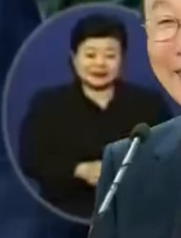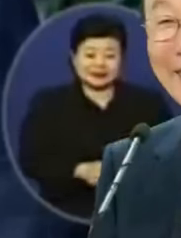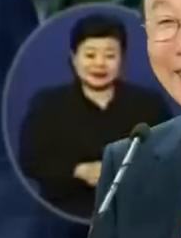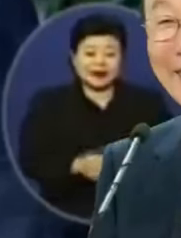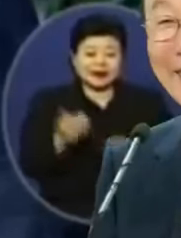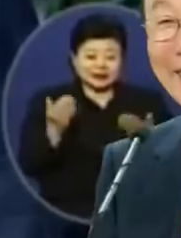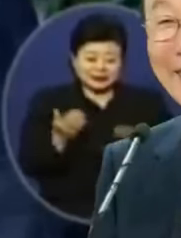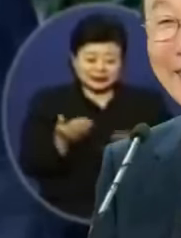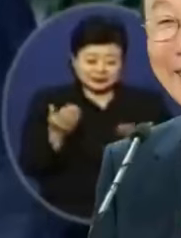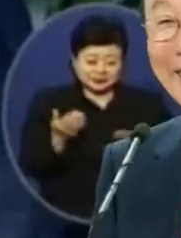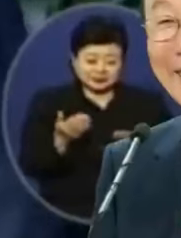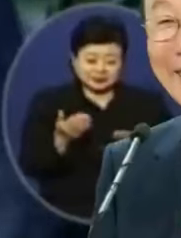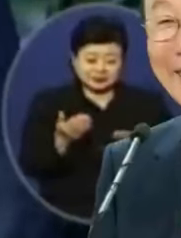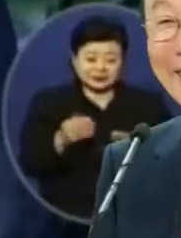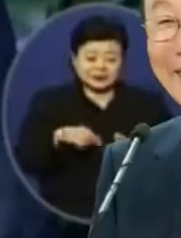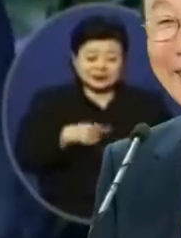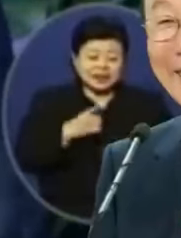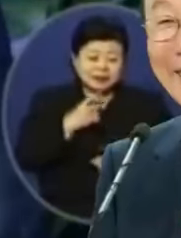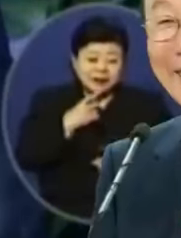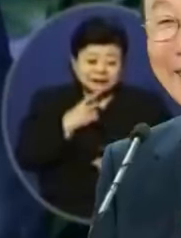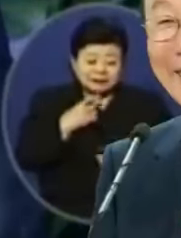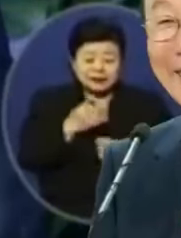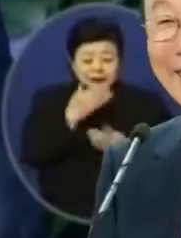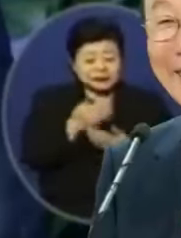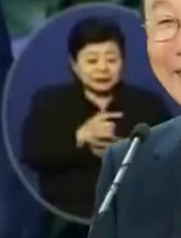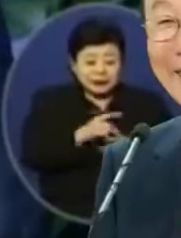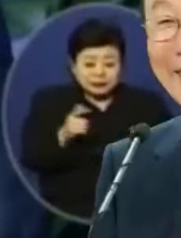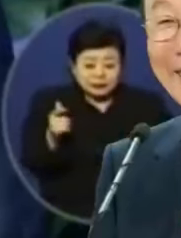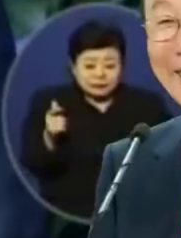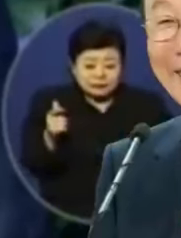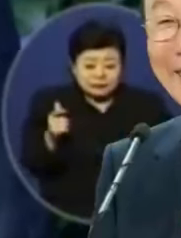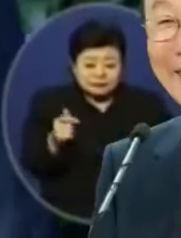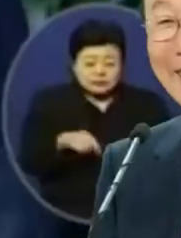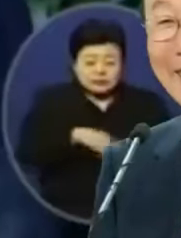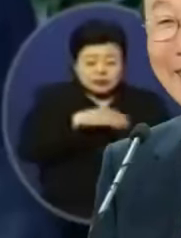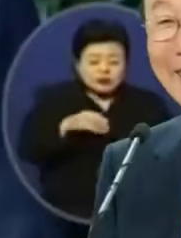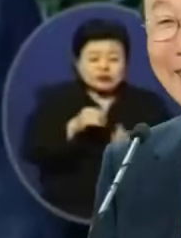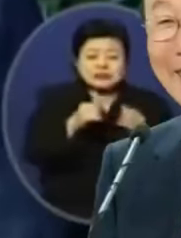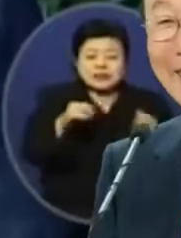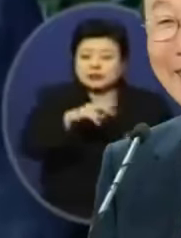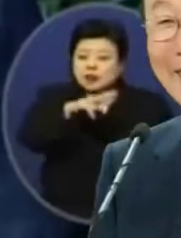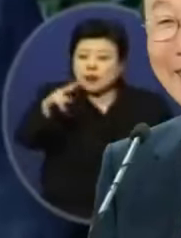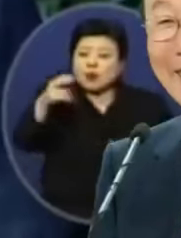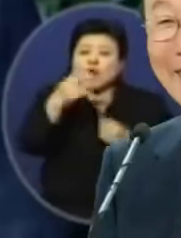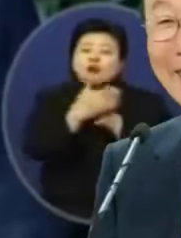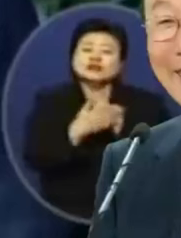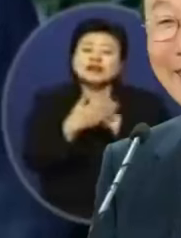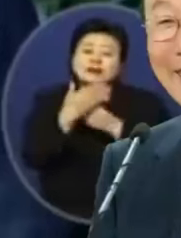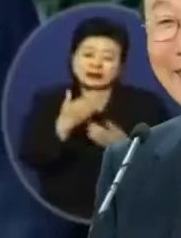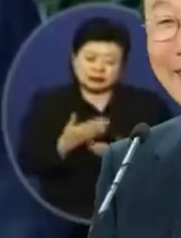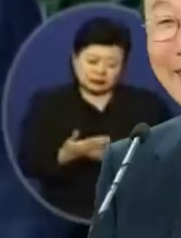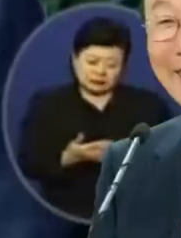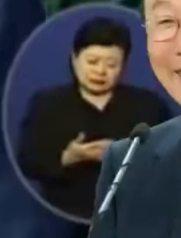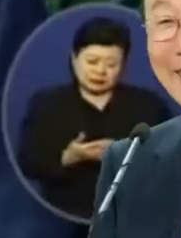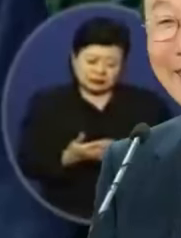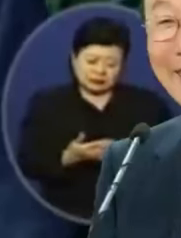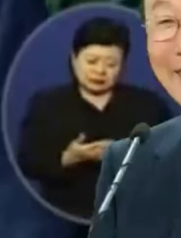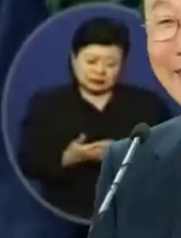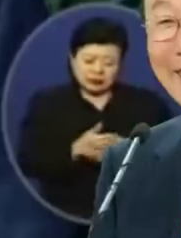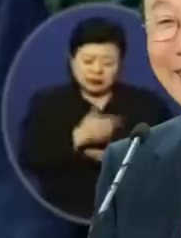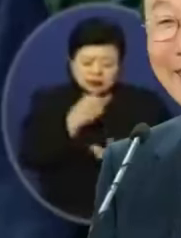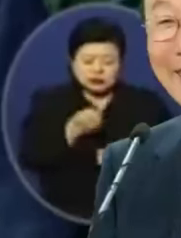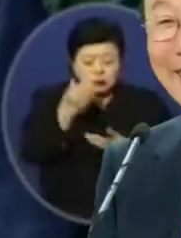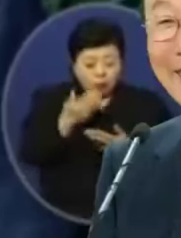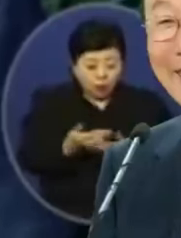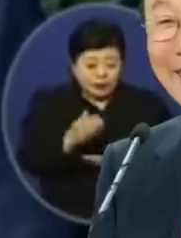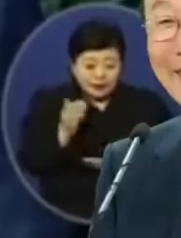사건을 가지면 자기만 은혜를 받는 것이 아니라 주위에 보는 사람들이 다 은혜를 받습니다. 큰 축복을